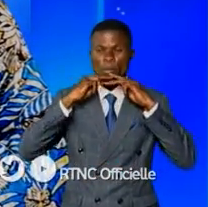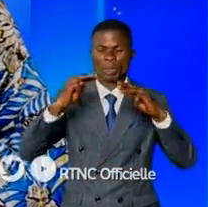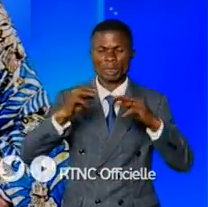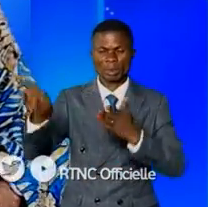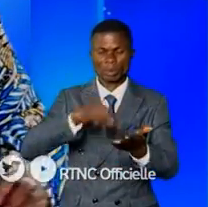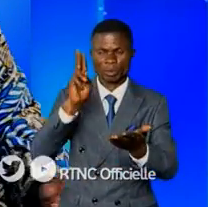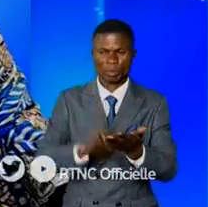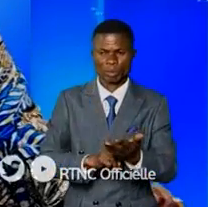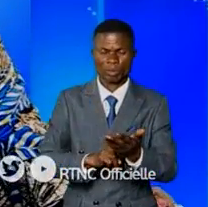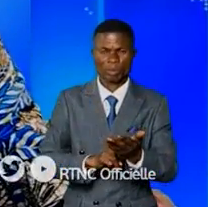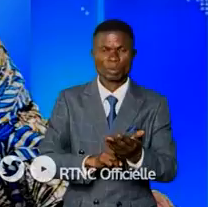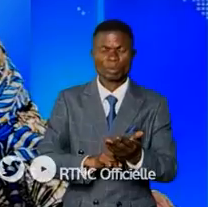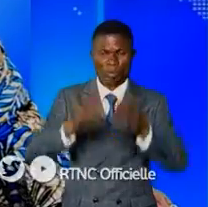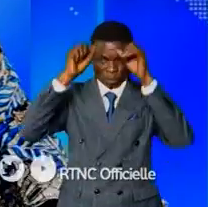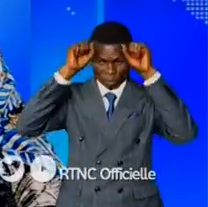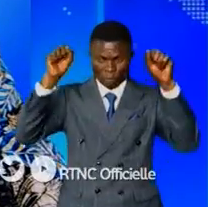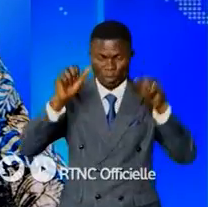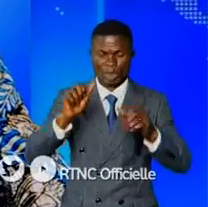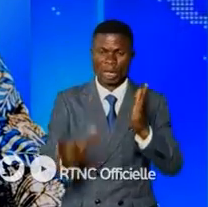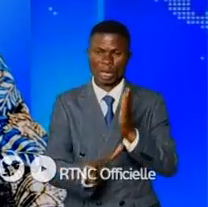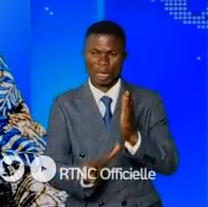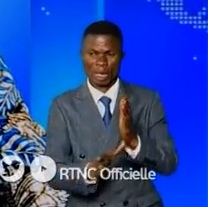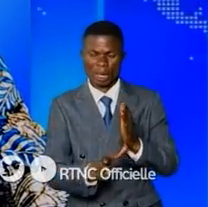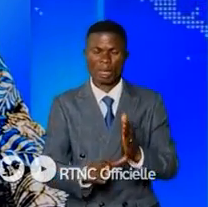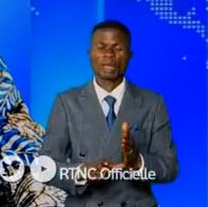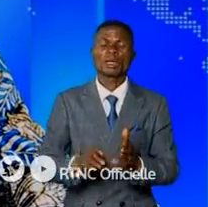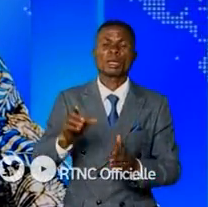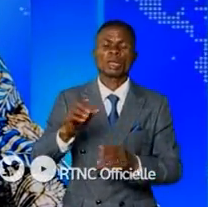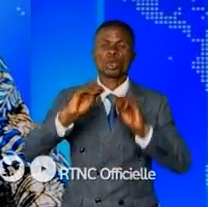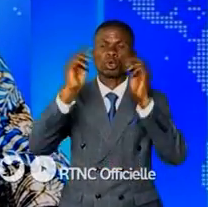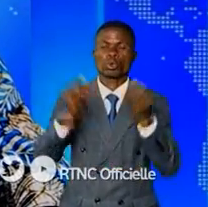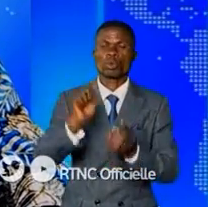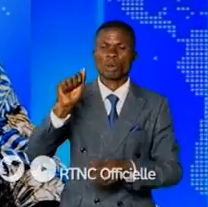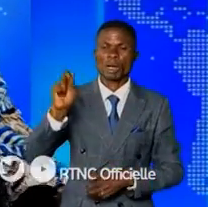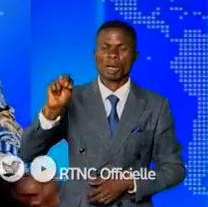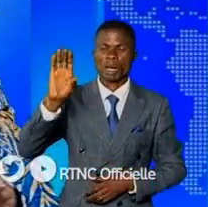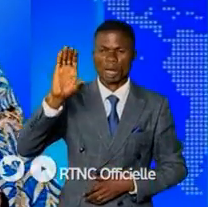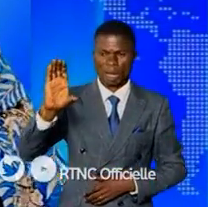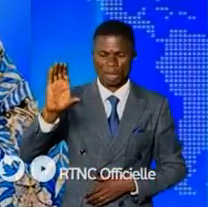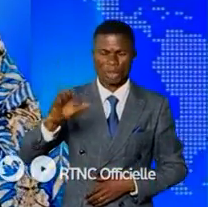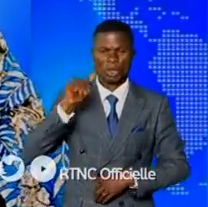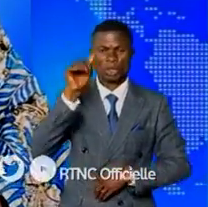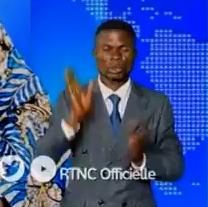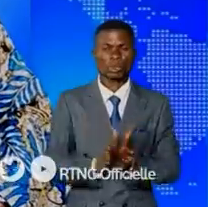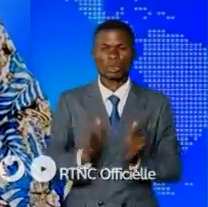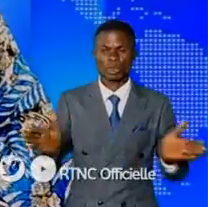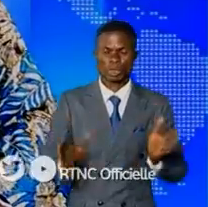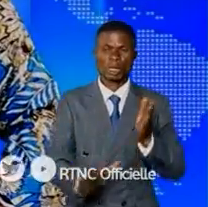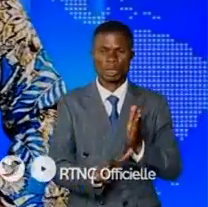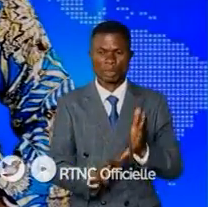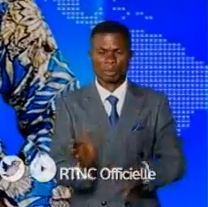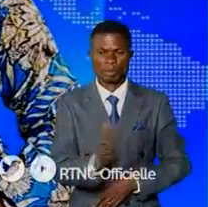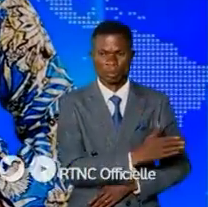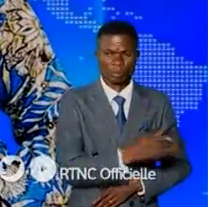par le président AI, Baudouin Kabissi et Alain Kanida Ngalula, directeur général AI.